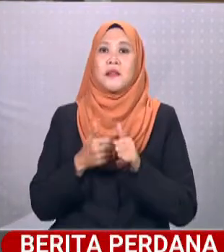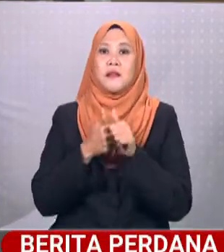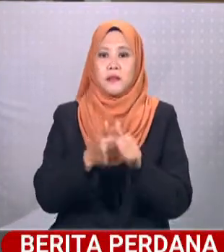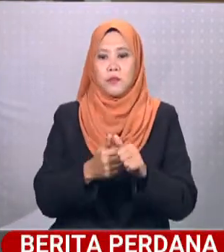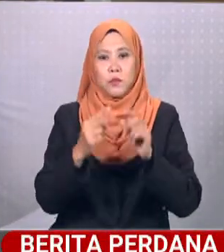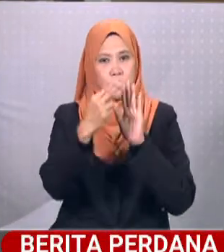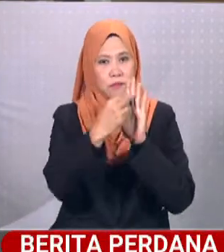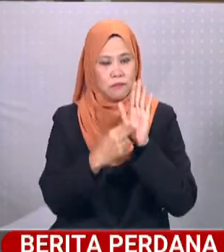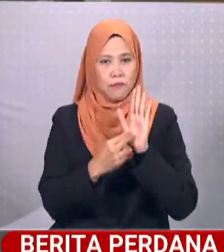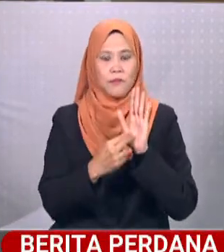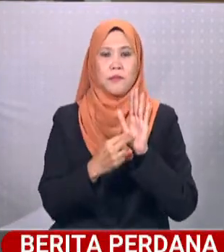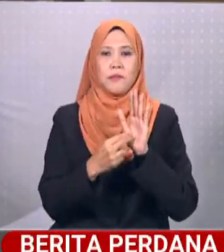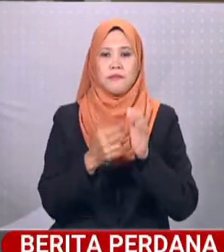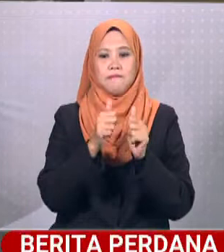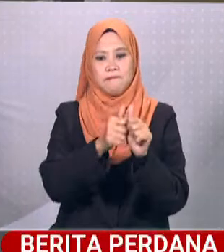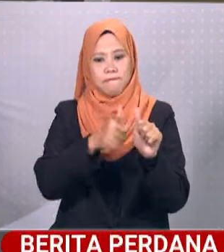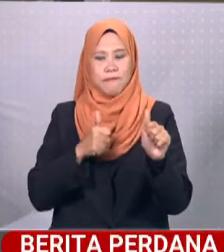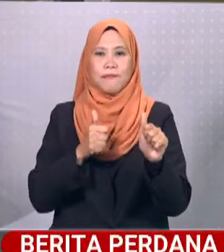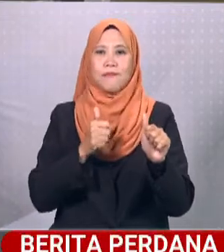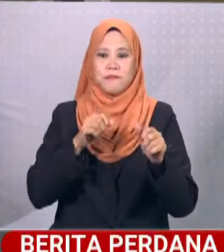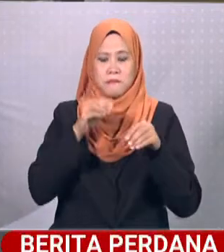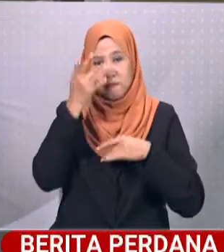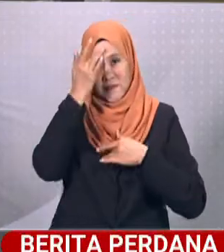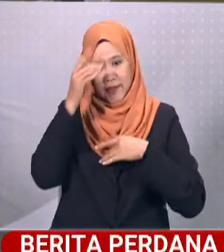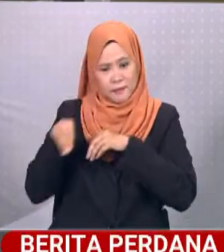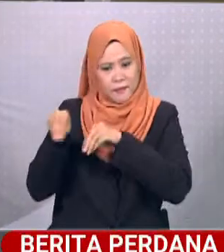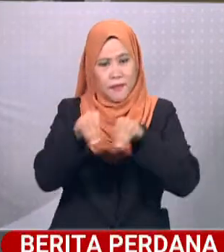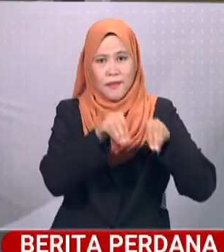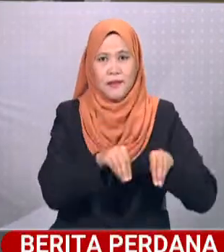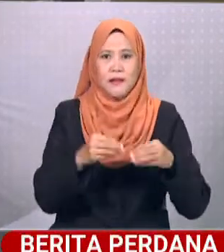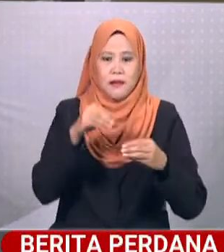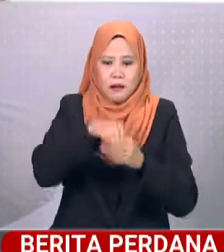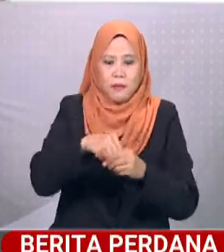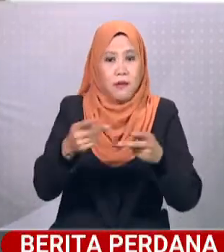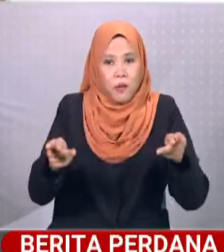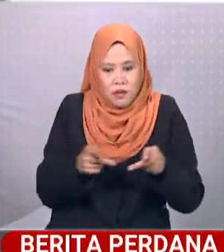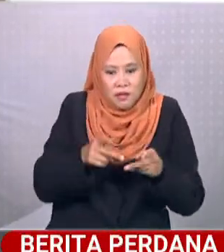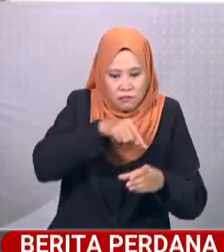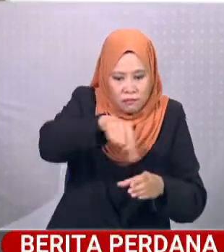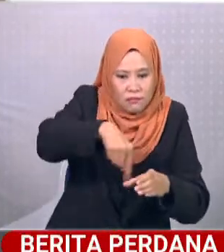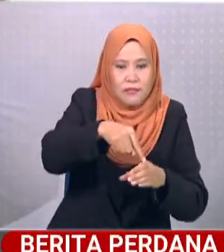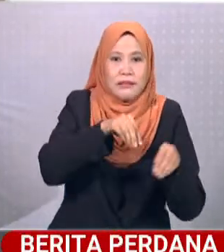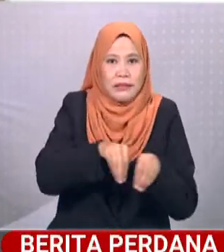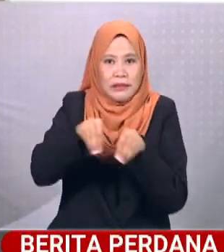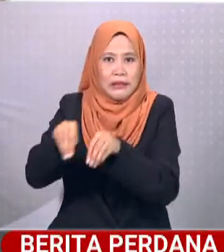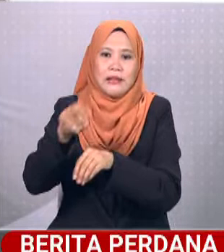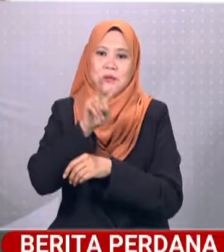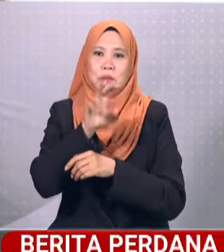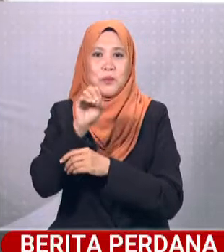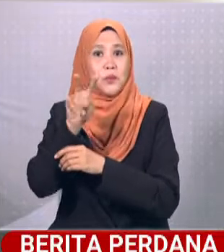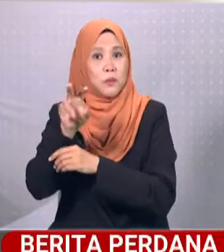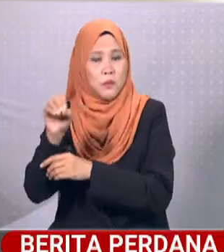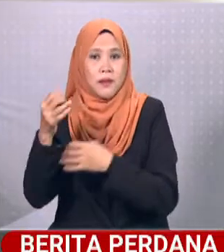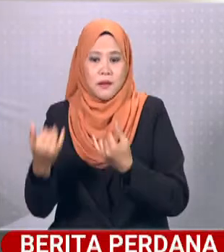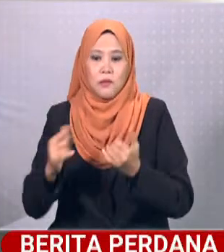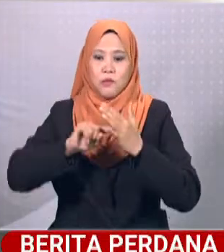Berdasarkan Peraturan Pencegahan dan Pengawalan Penyakit Berjangkit, langkah-langkah di dalam kawasan tempatan jangkitan 2020 yang berkuat